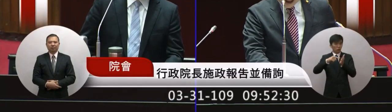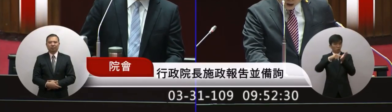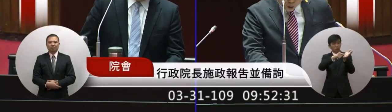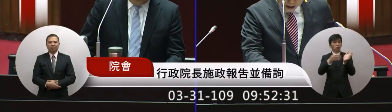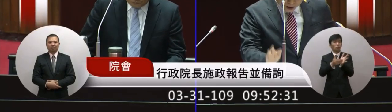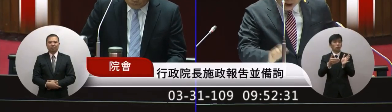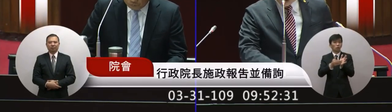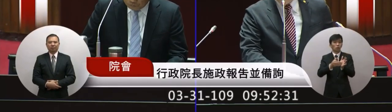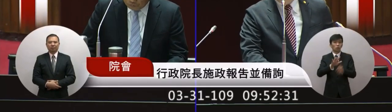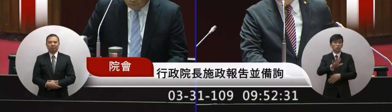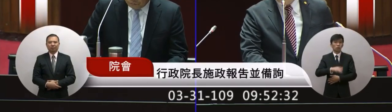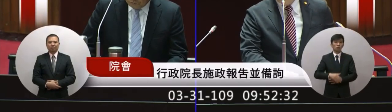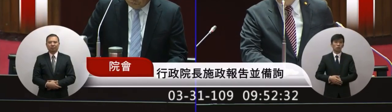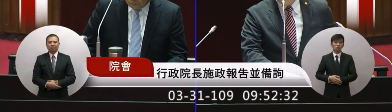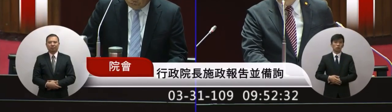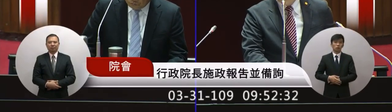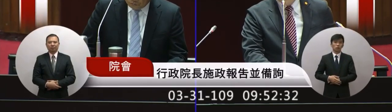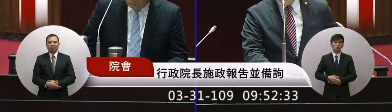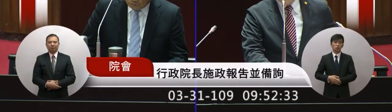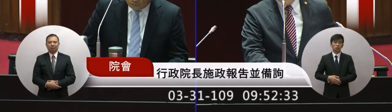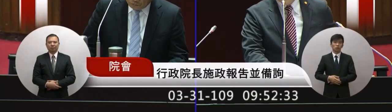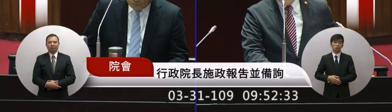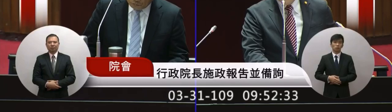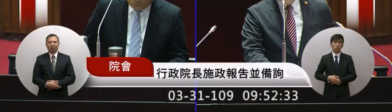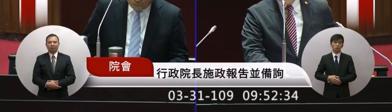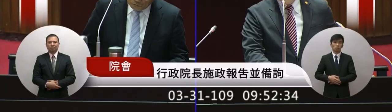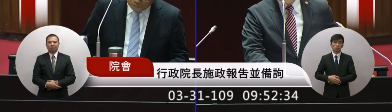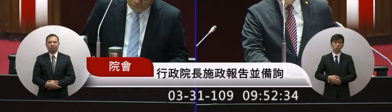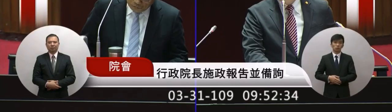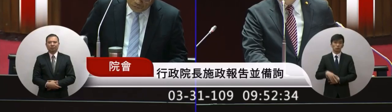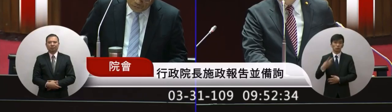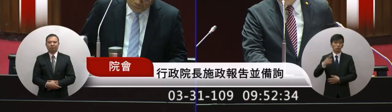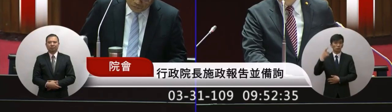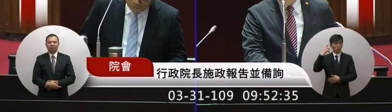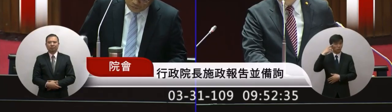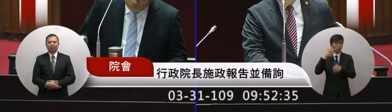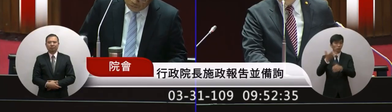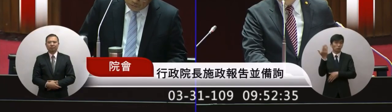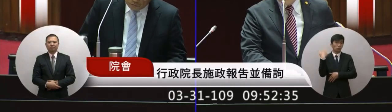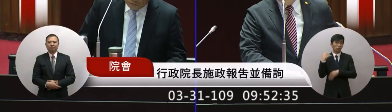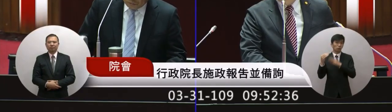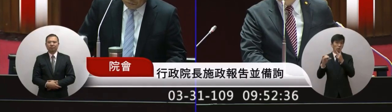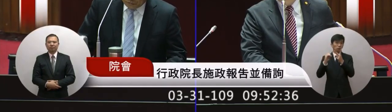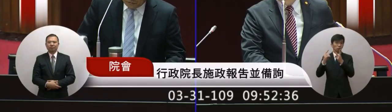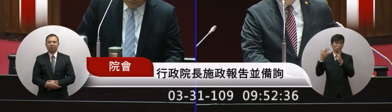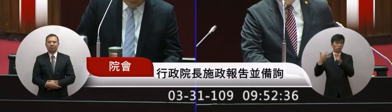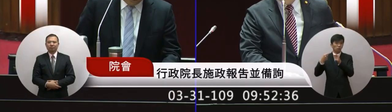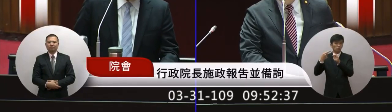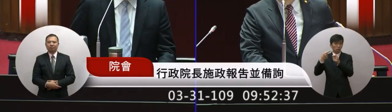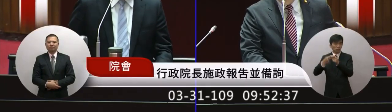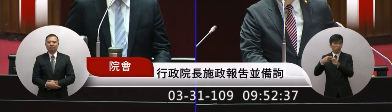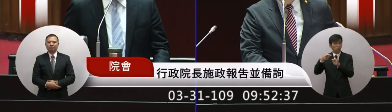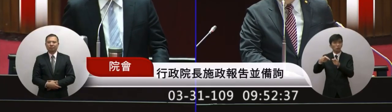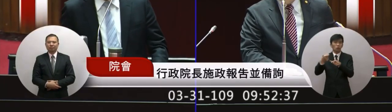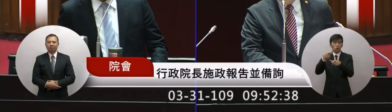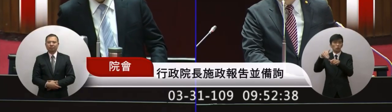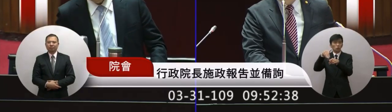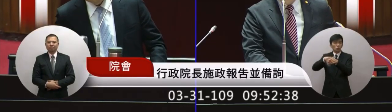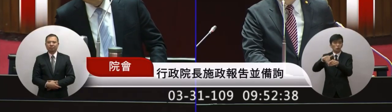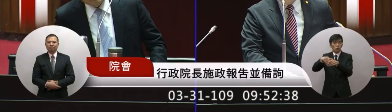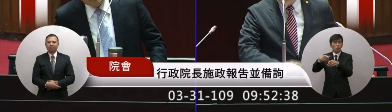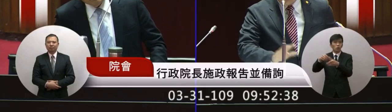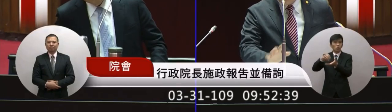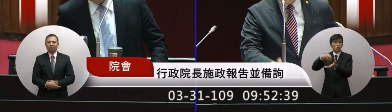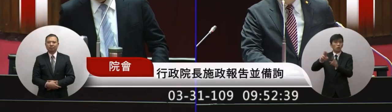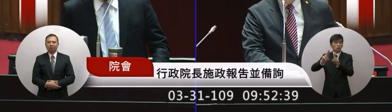好，那我在这边就是想提到一件事情，就是在2018年的时候，以核养绿公投，我大概有